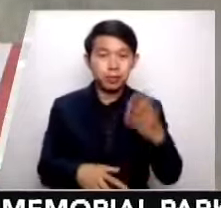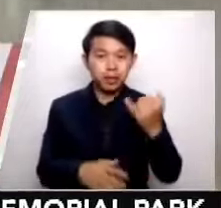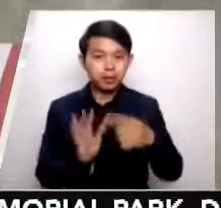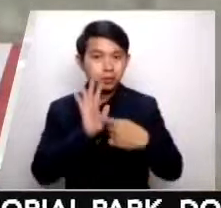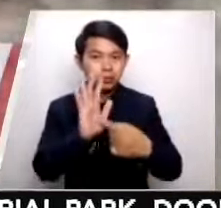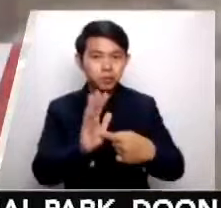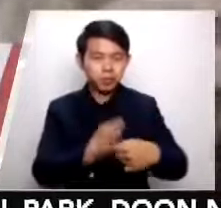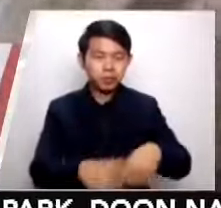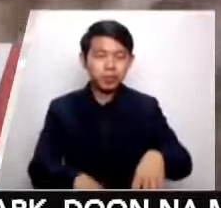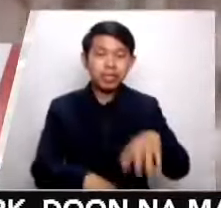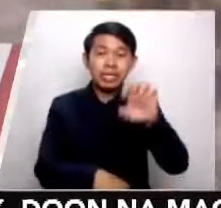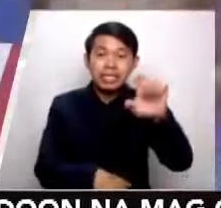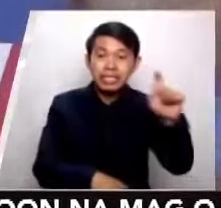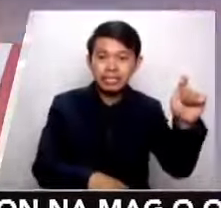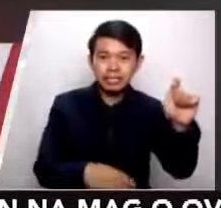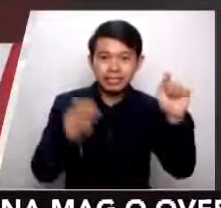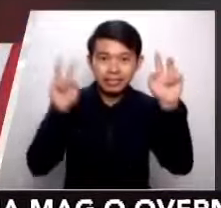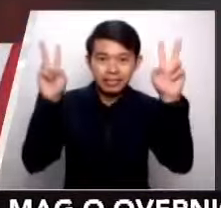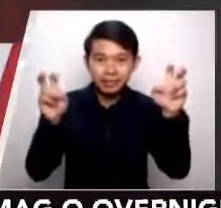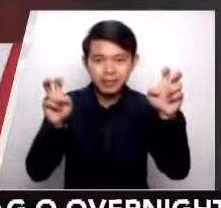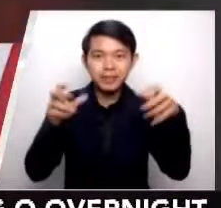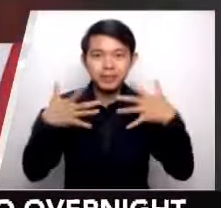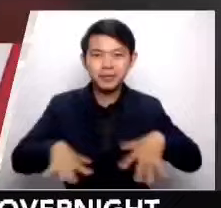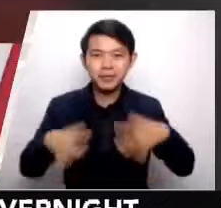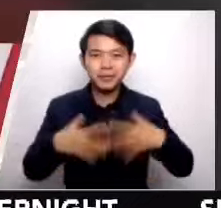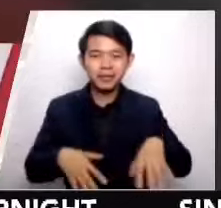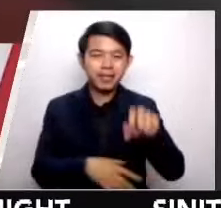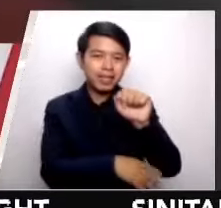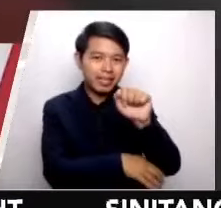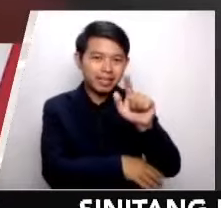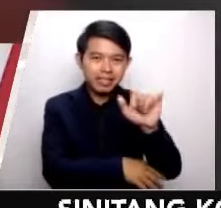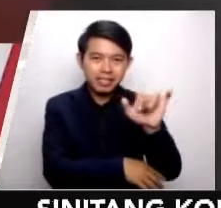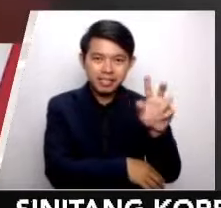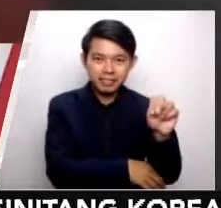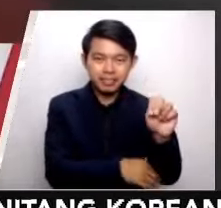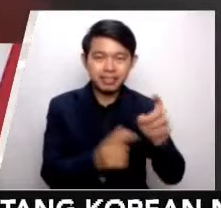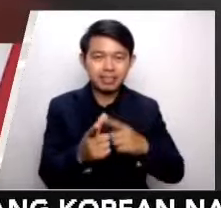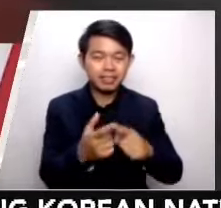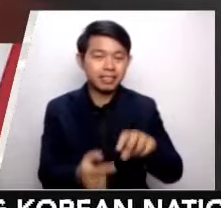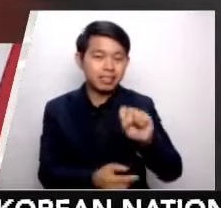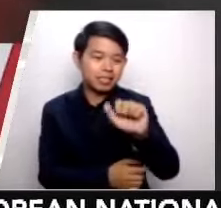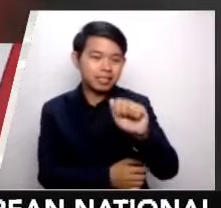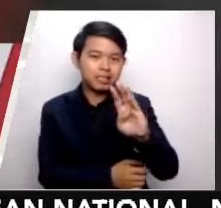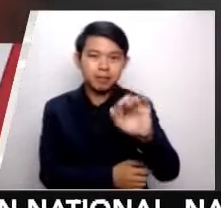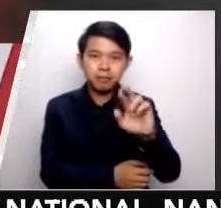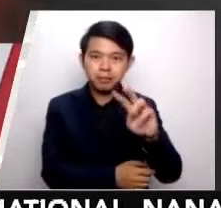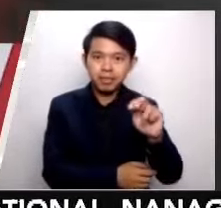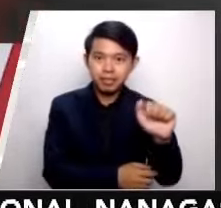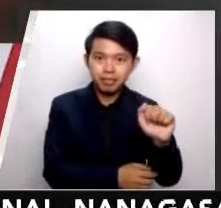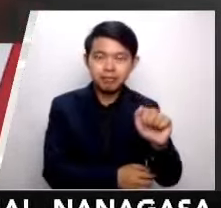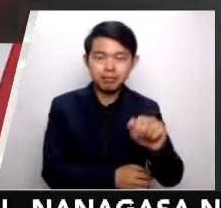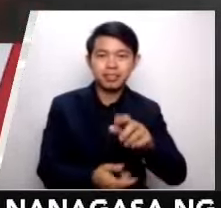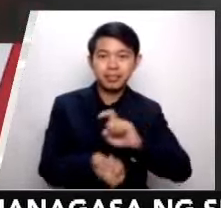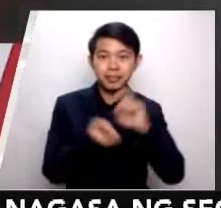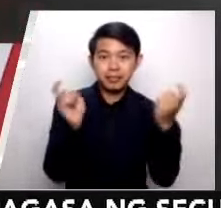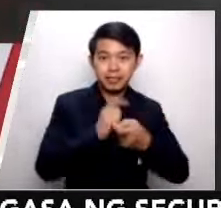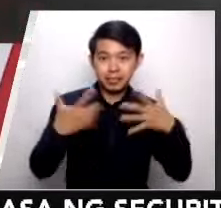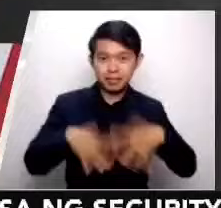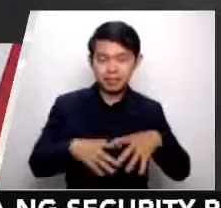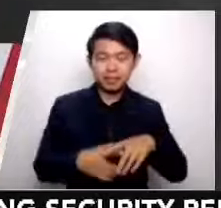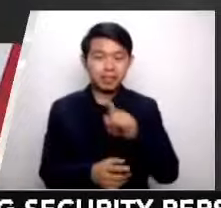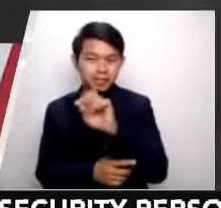niyang nag-ala alien din. Si Sabrina Carpenter may change outfit from Tinkerbell to Bunny sa